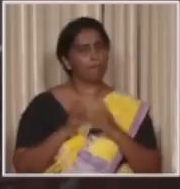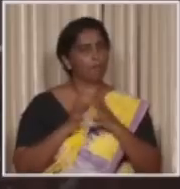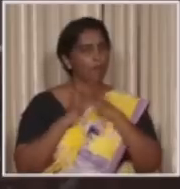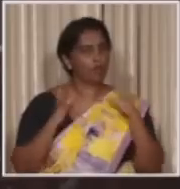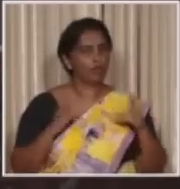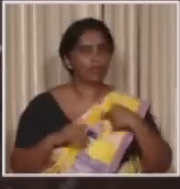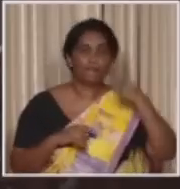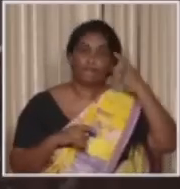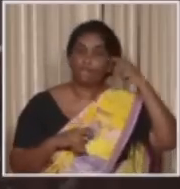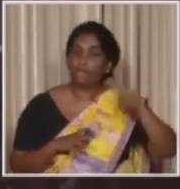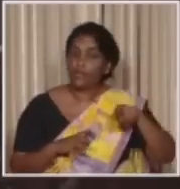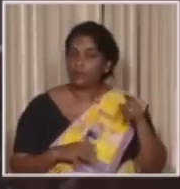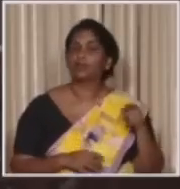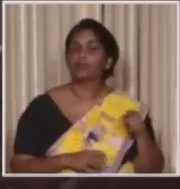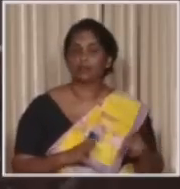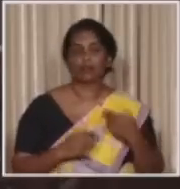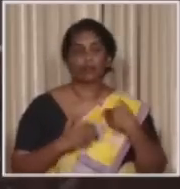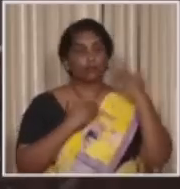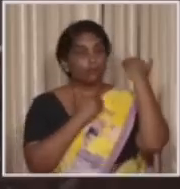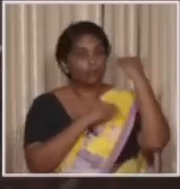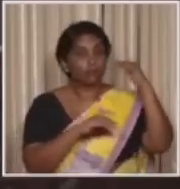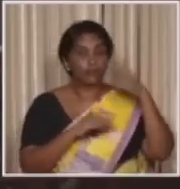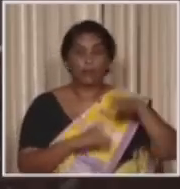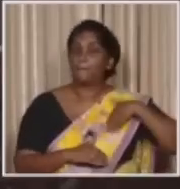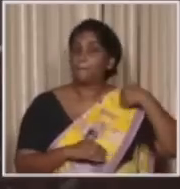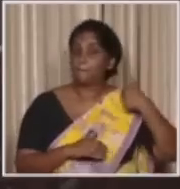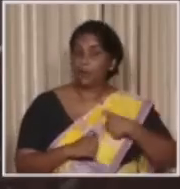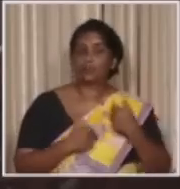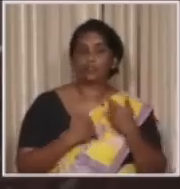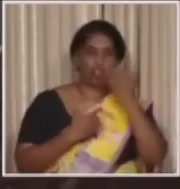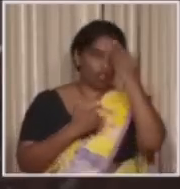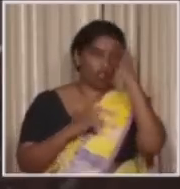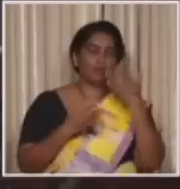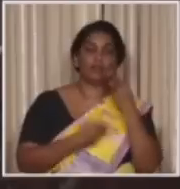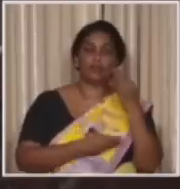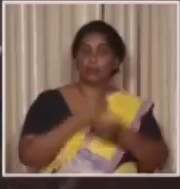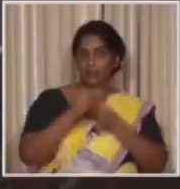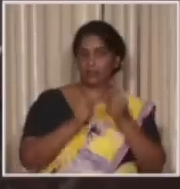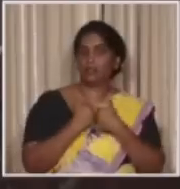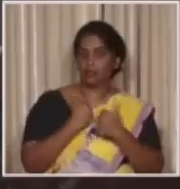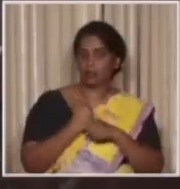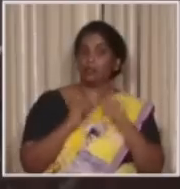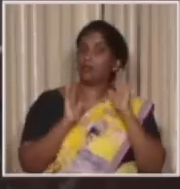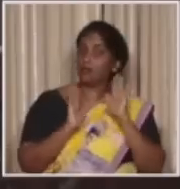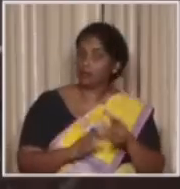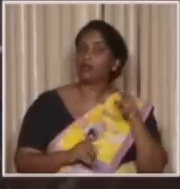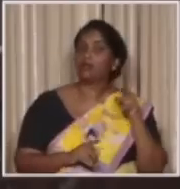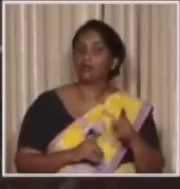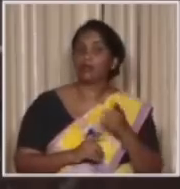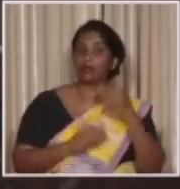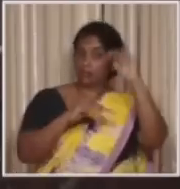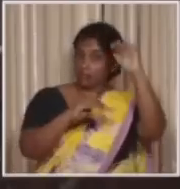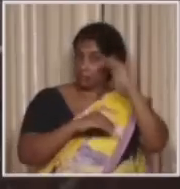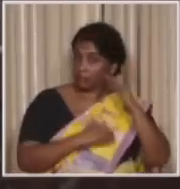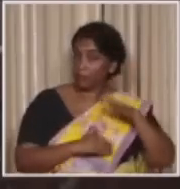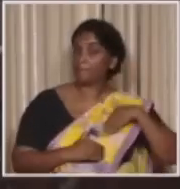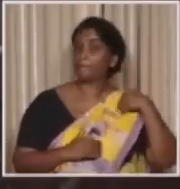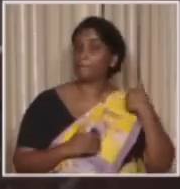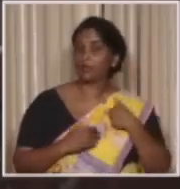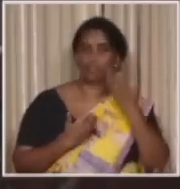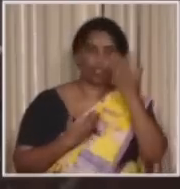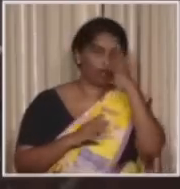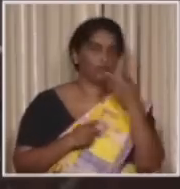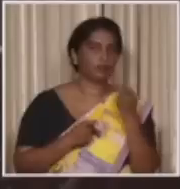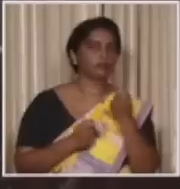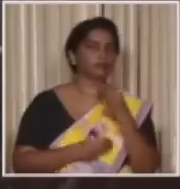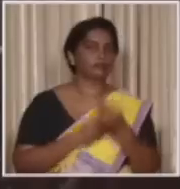අය විශ්වාස කෙරුවේ මේක අපනයන මුල් කරගත්ත විවෘත ආර්ථිකයක් හදන්න පුළුවන් කියලා. නමුත් මේක ආනයනේ මුල් කරගත්ත විවෘත